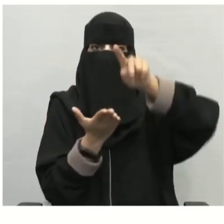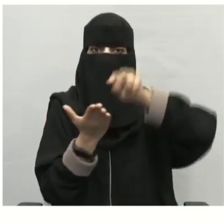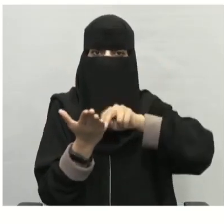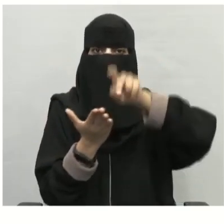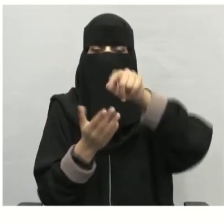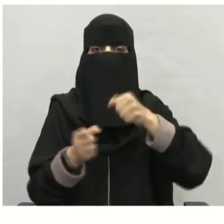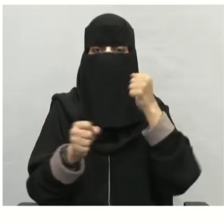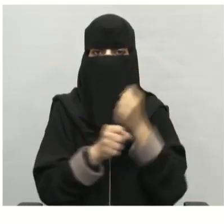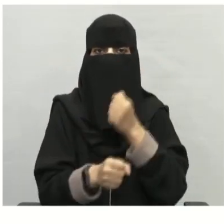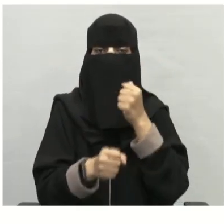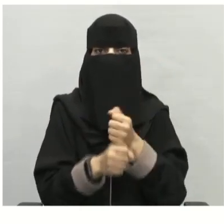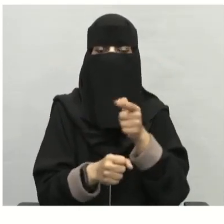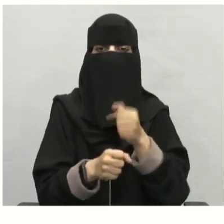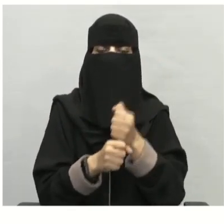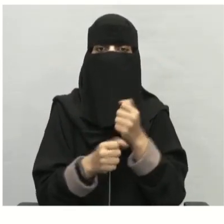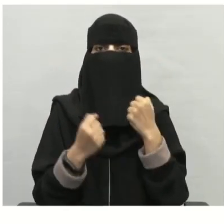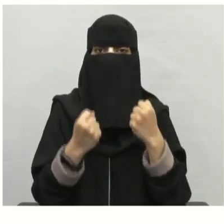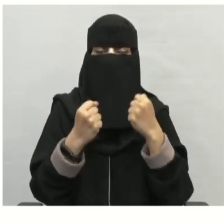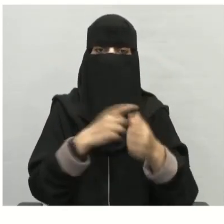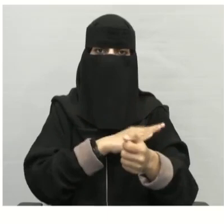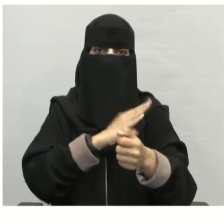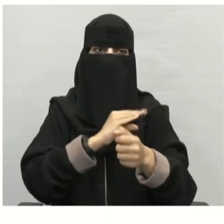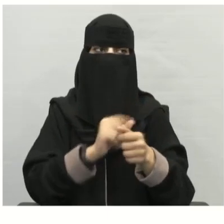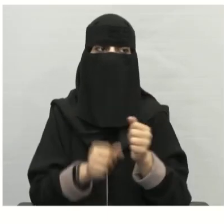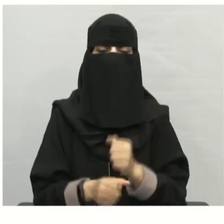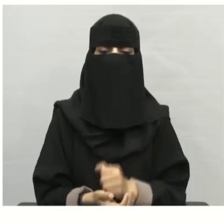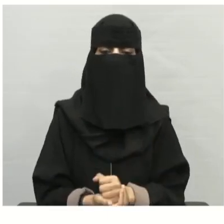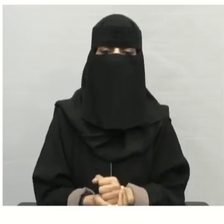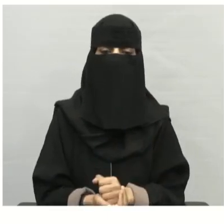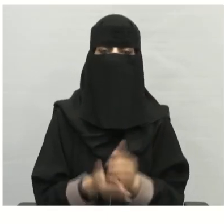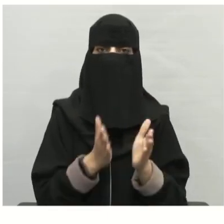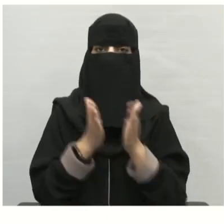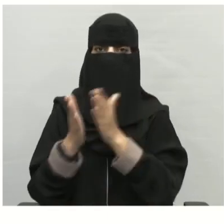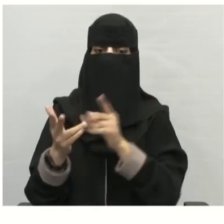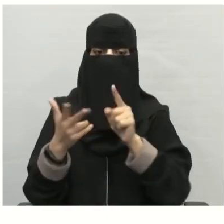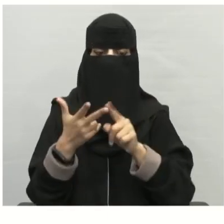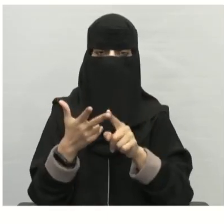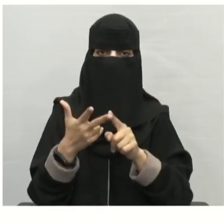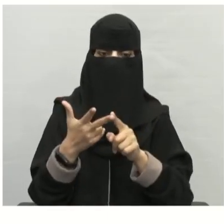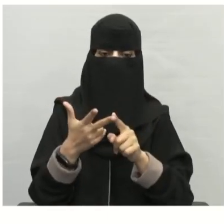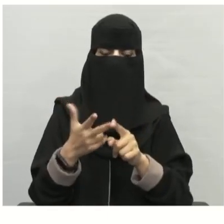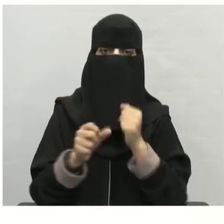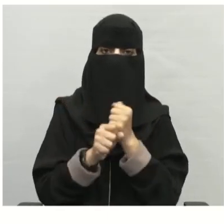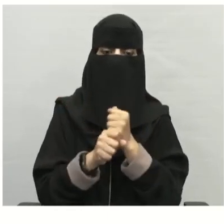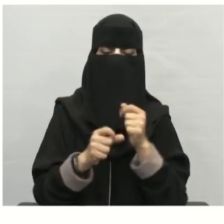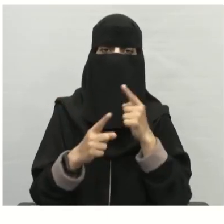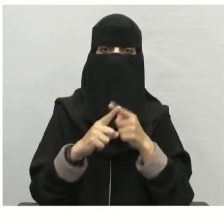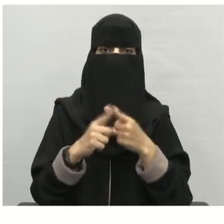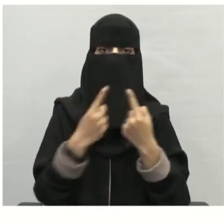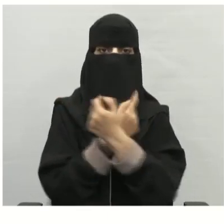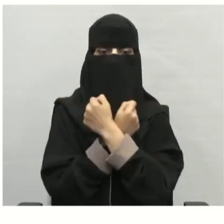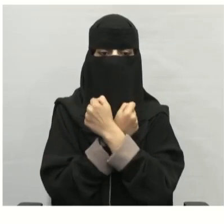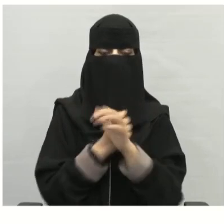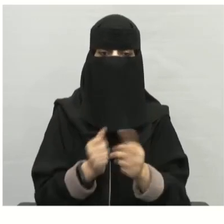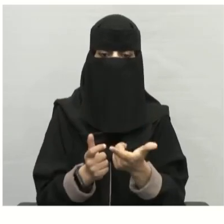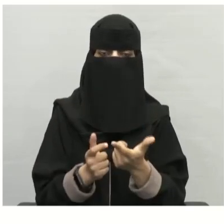تعتبر تمرينات او انشطه لتقويه العضلات انتقلنا بعدها الى انشطه تقويه العظام وهي